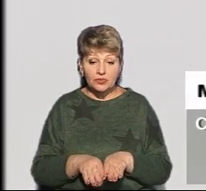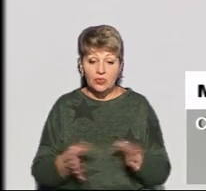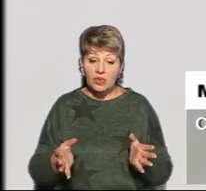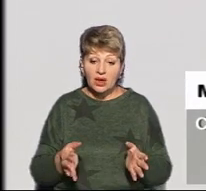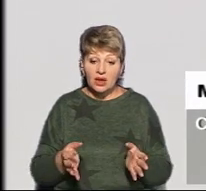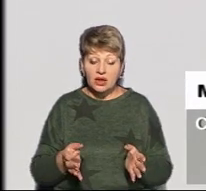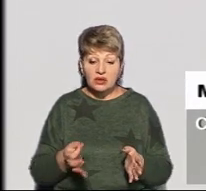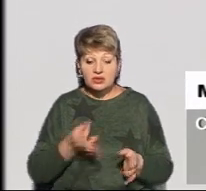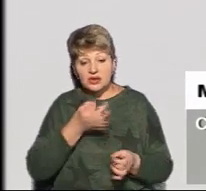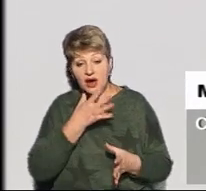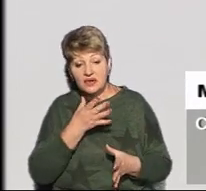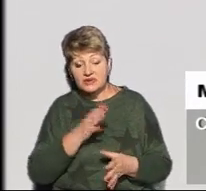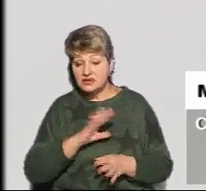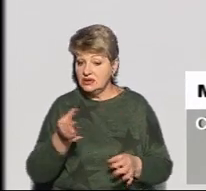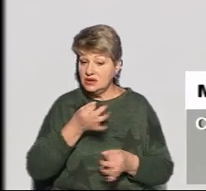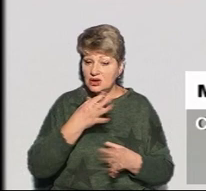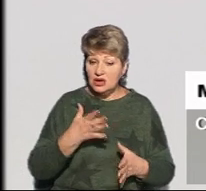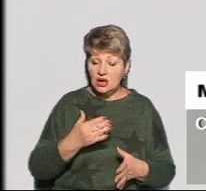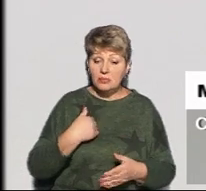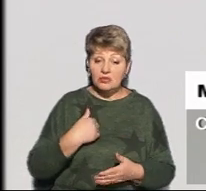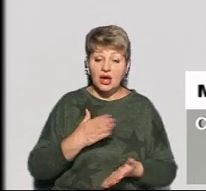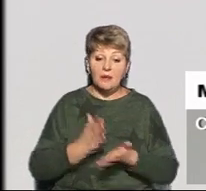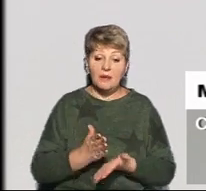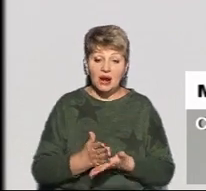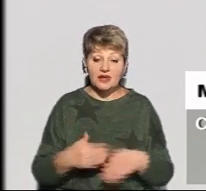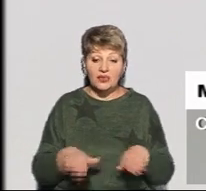захоплення і розчарування. От ми мали таку хвилю